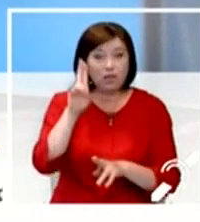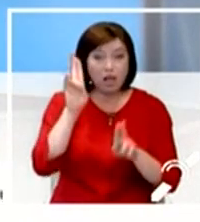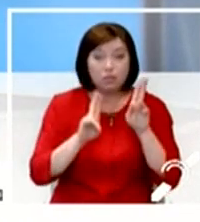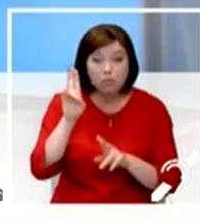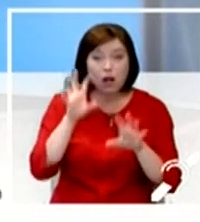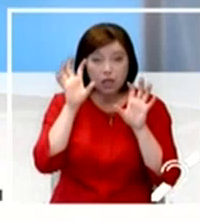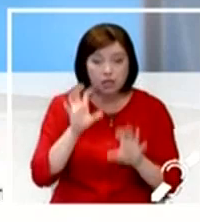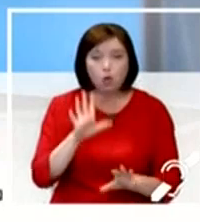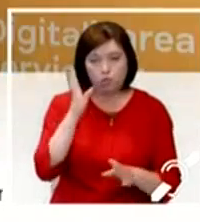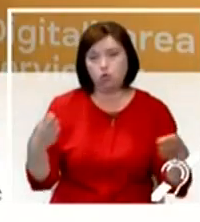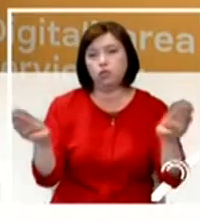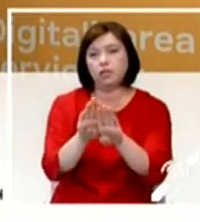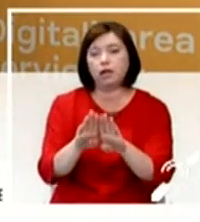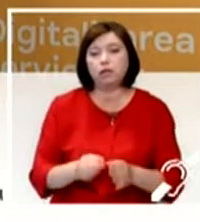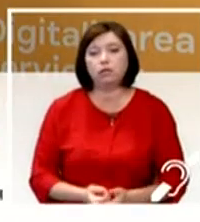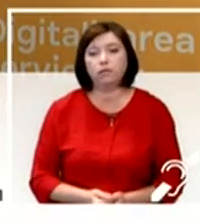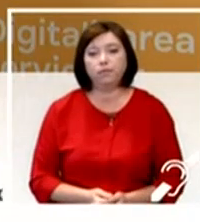vor fi închise.